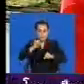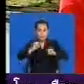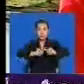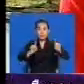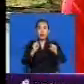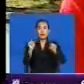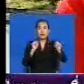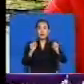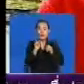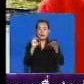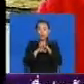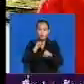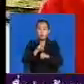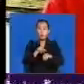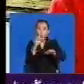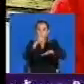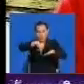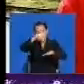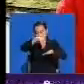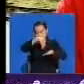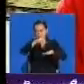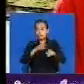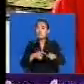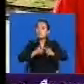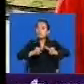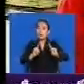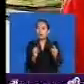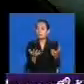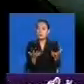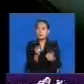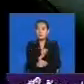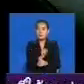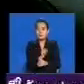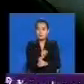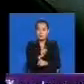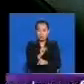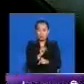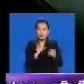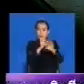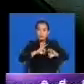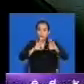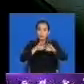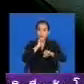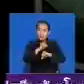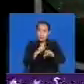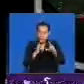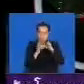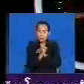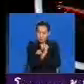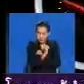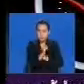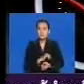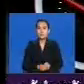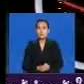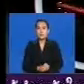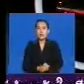ที่โฟกัสให้ในเรื่องของสมรรถะซึ่งไม่แตกต่างกันเนี่ยเป็นจุดเด่นมากๆเลยทีเดียวนะครับแล้วก็ที่พิเศ